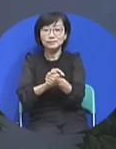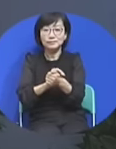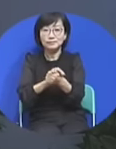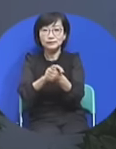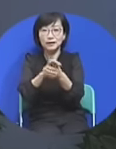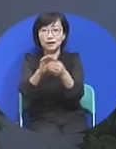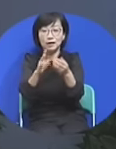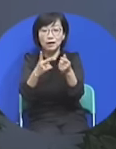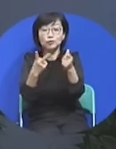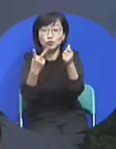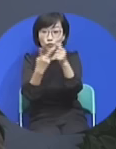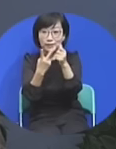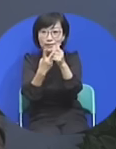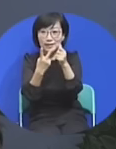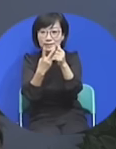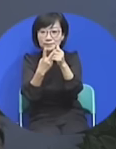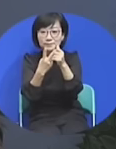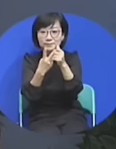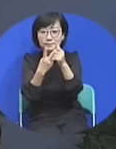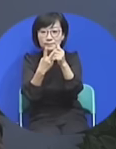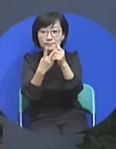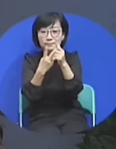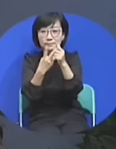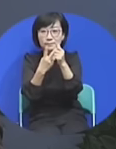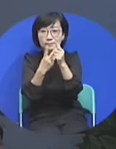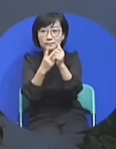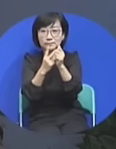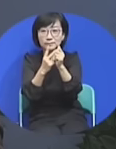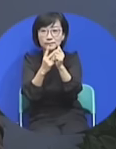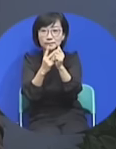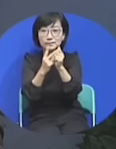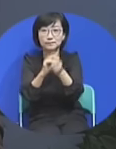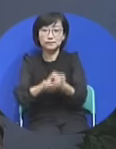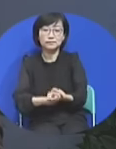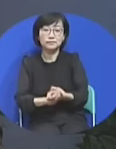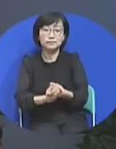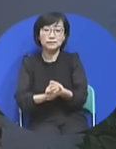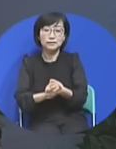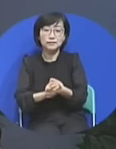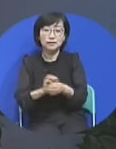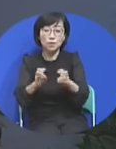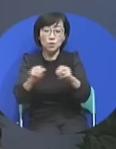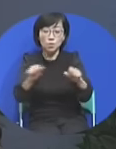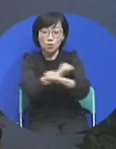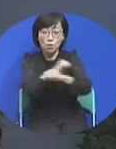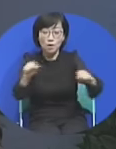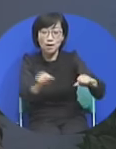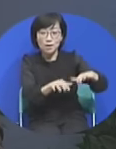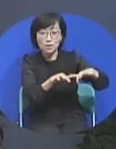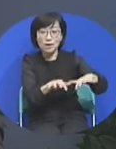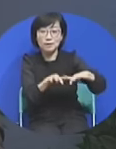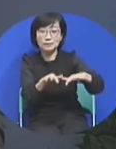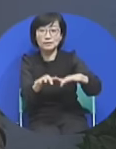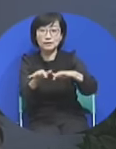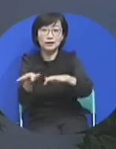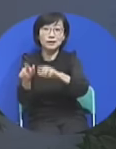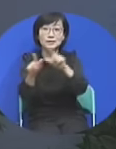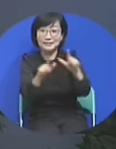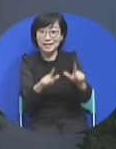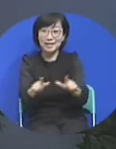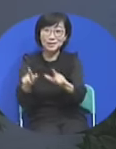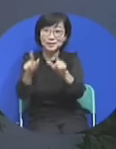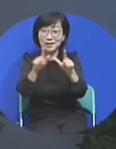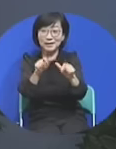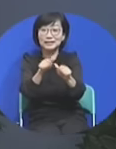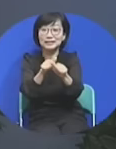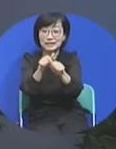뭘 말하느냐? What does the ingathering or the background of heaven mean? 광야 생활의 승리입니다. It is victory in life in the wilderness. 우리 눈에 안